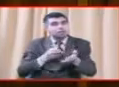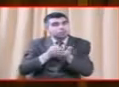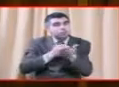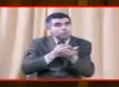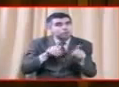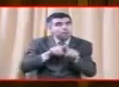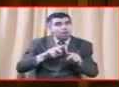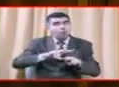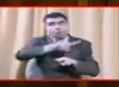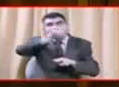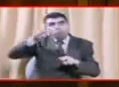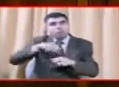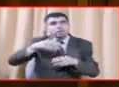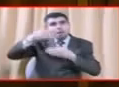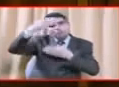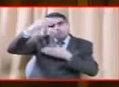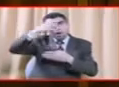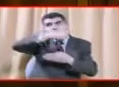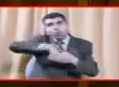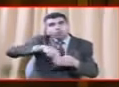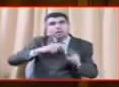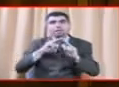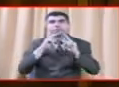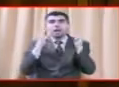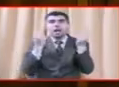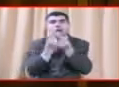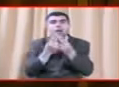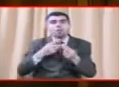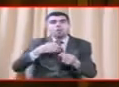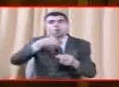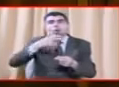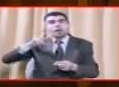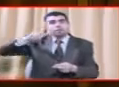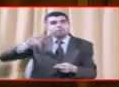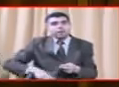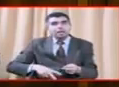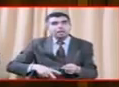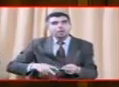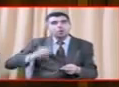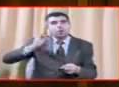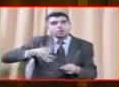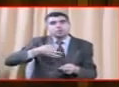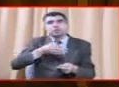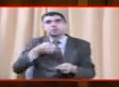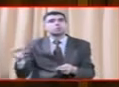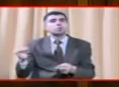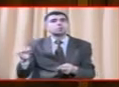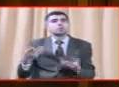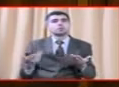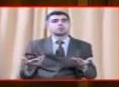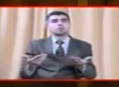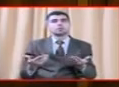يعرف الرأي العام الدولي من يقول الحقيقة ومن لا يقول الحقيقة، من يتحمل مسؤوليته